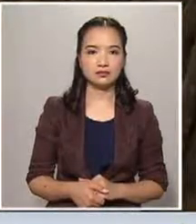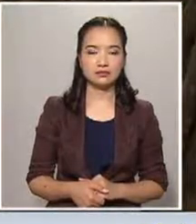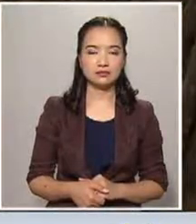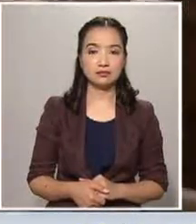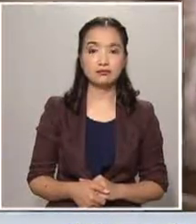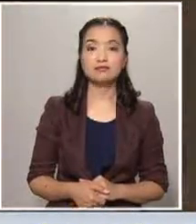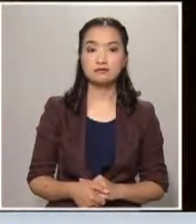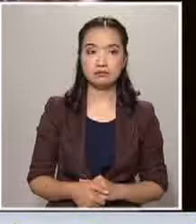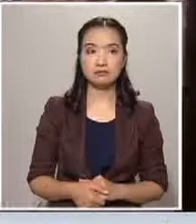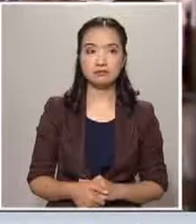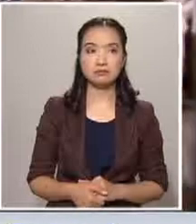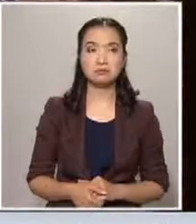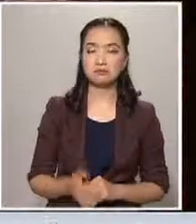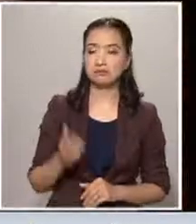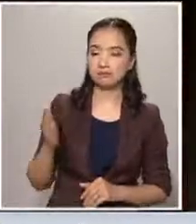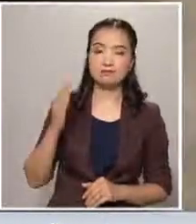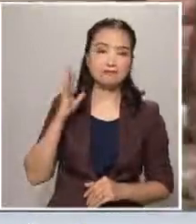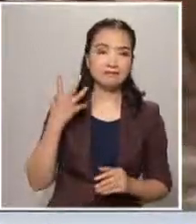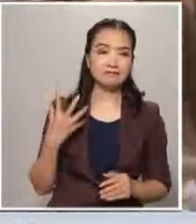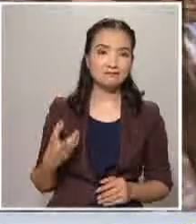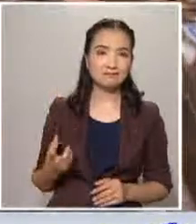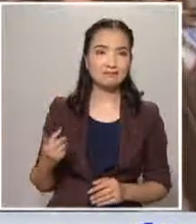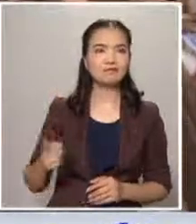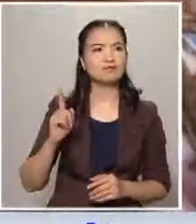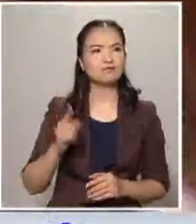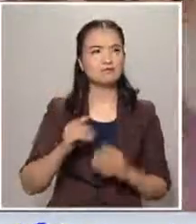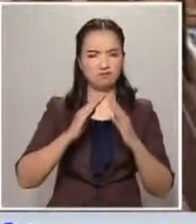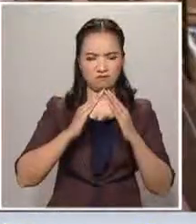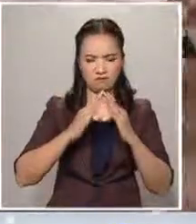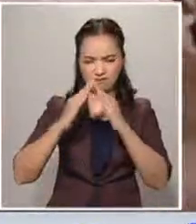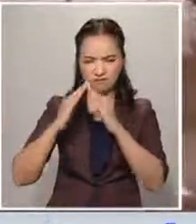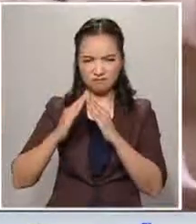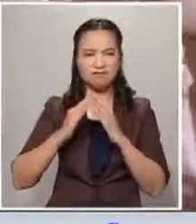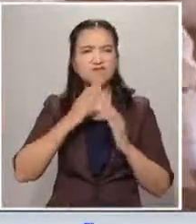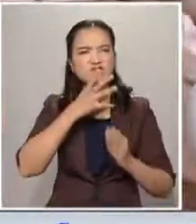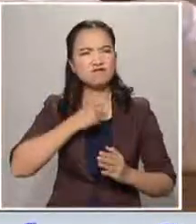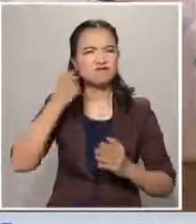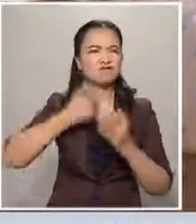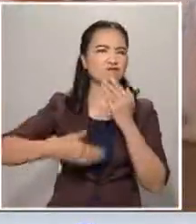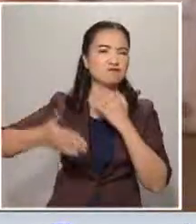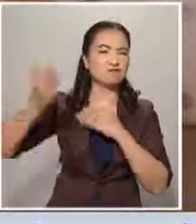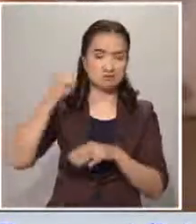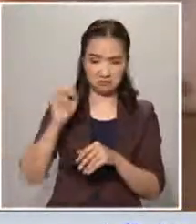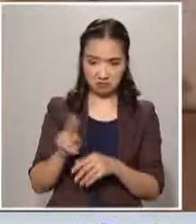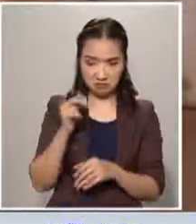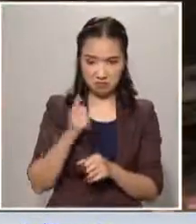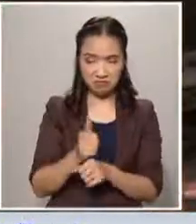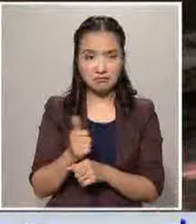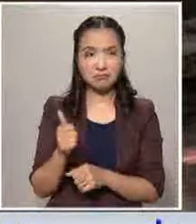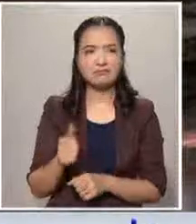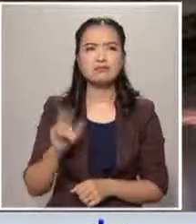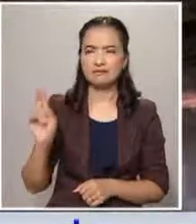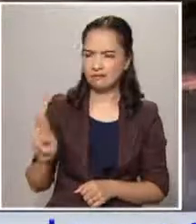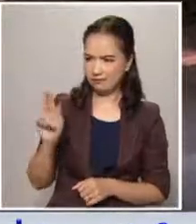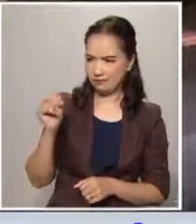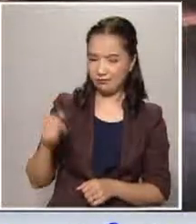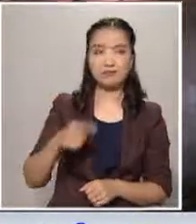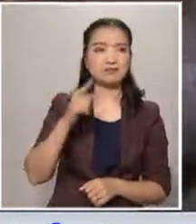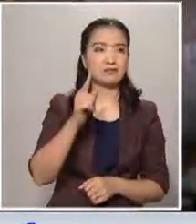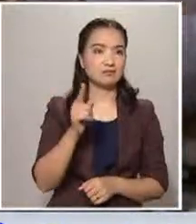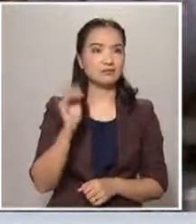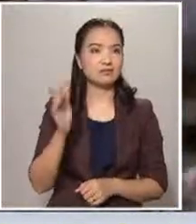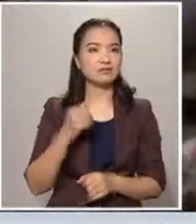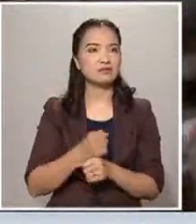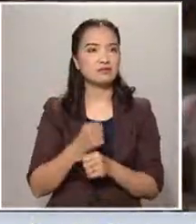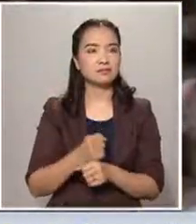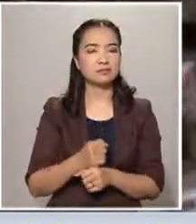โอ้โหคุณรัชนี โรงสีเก่ามากเลยนะเนี่ยมันยังใช้ได ้โบราณมากเลยเหมือนพิพิธภัณฑ์ ใช่ได้เพราะลุงสีนี่ผม